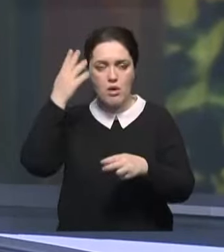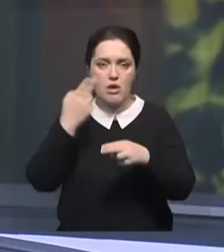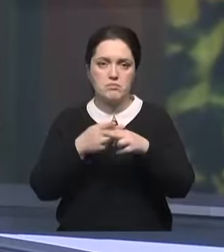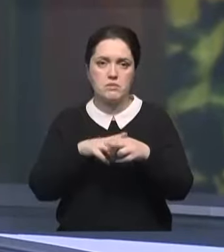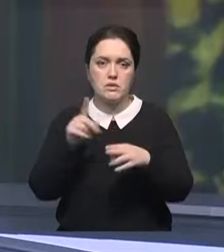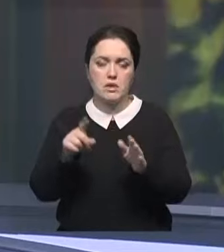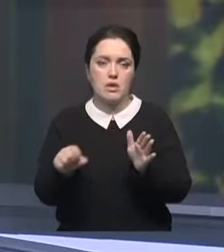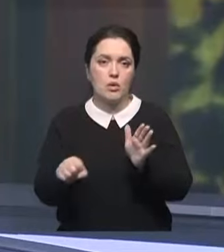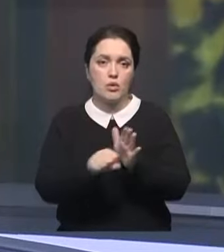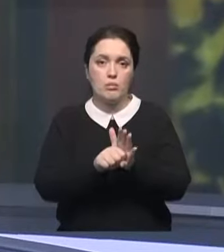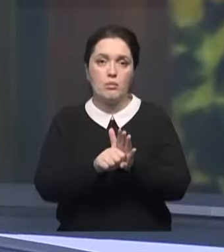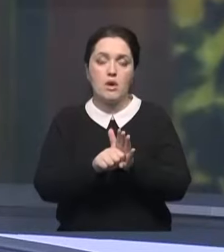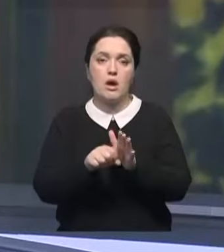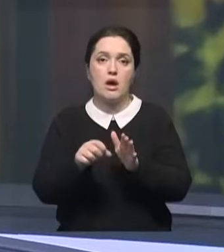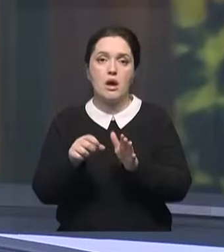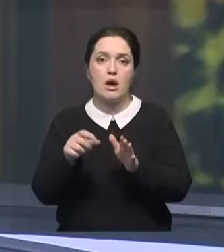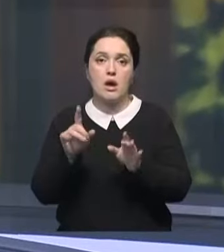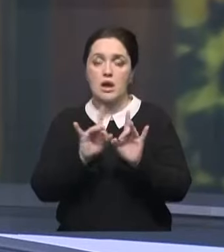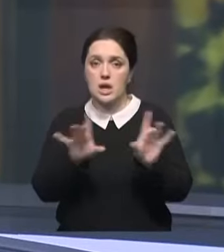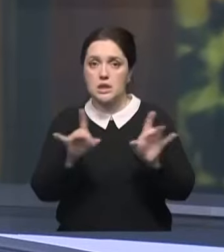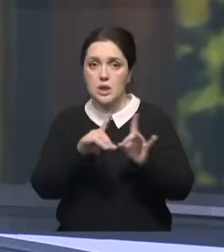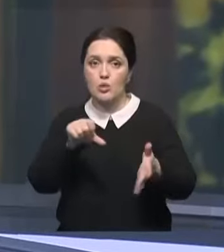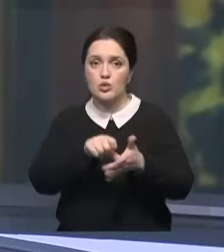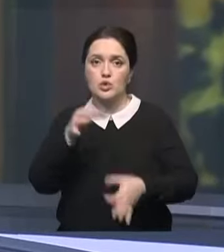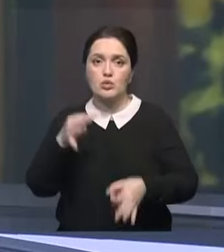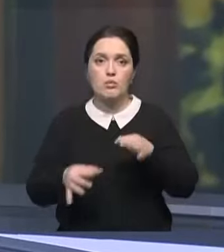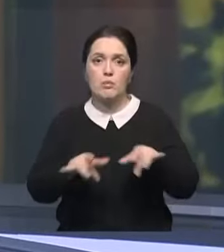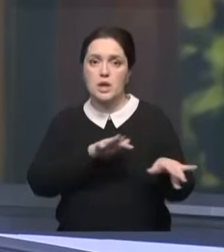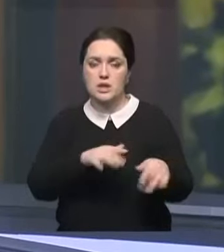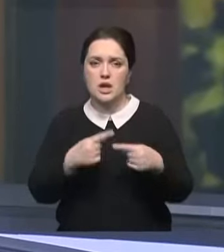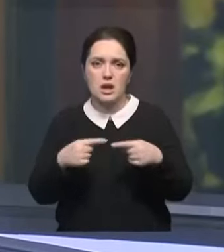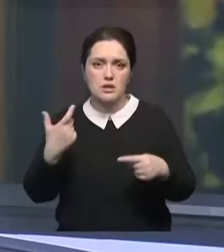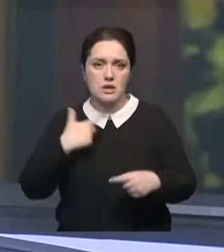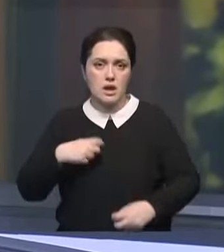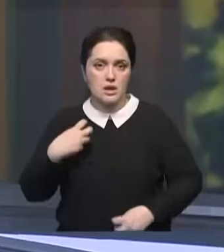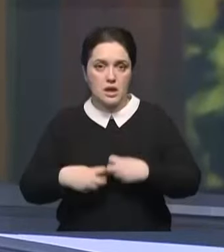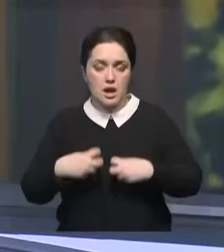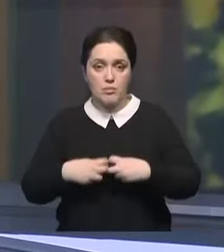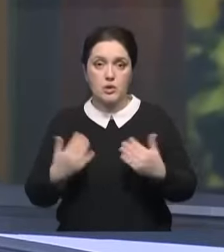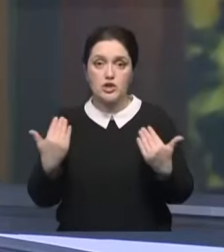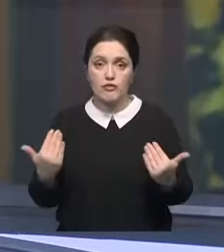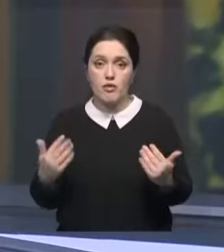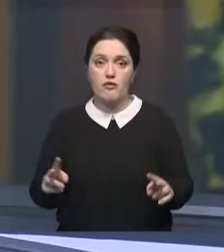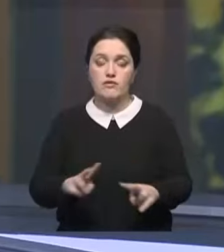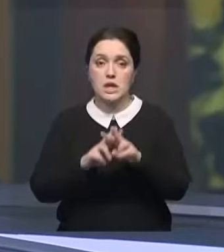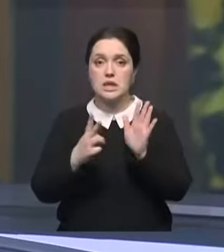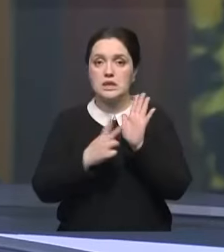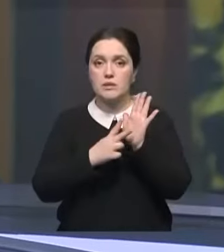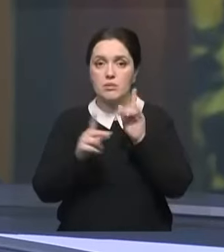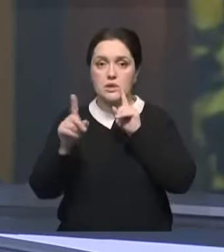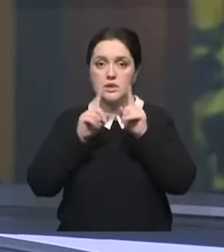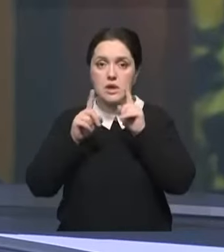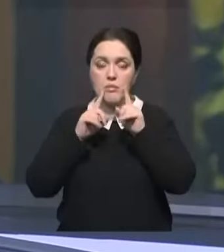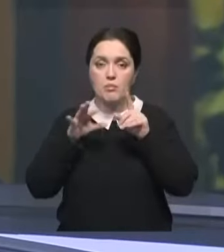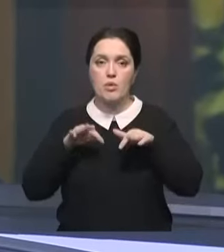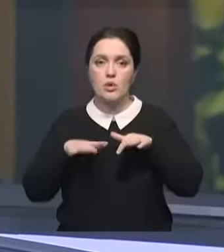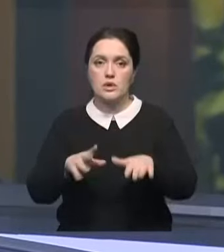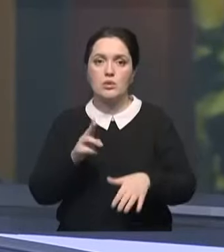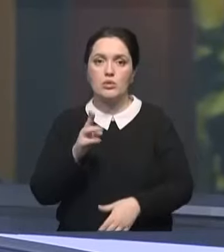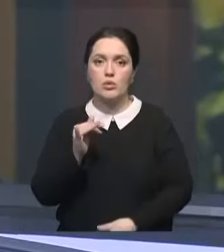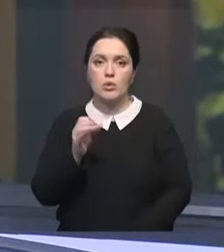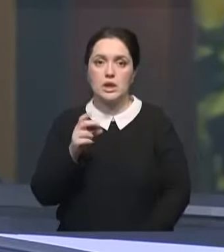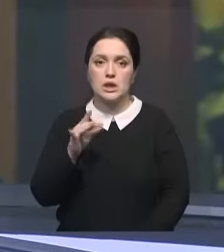самостоятельного падения. Он также рассказал участникам судебного процесса и о других травмах. Напомню, сегодня в столице состоялось 7-е заседание суда